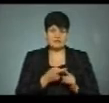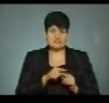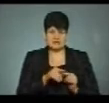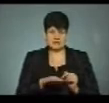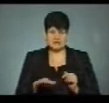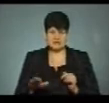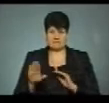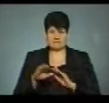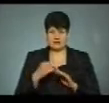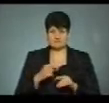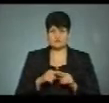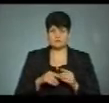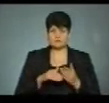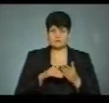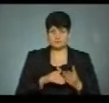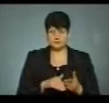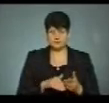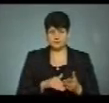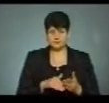він викликав швидку,